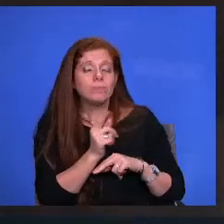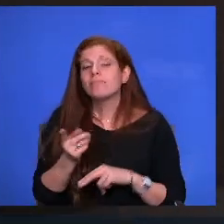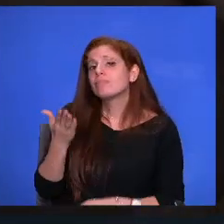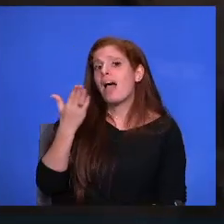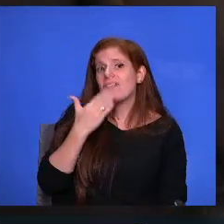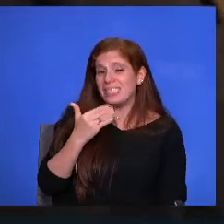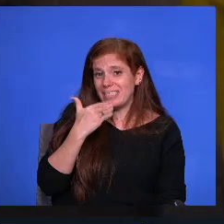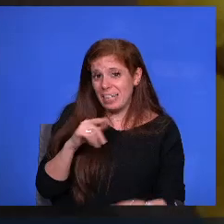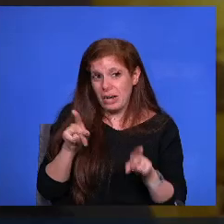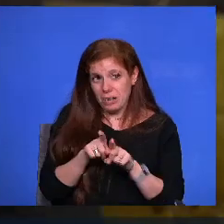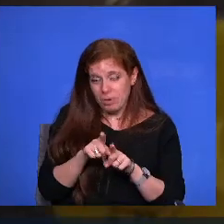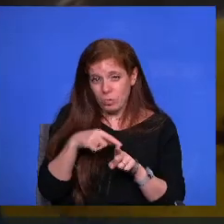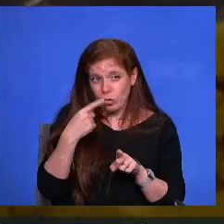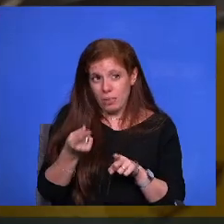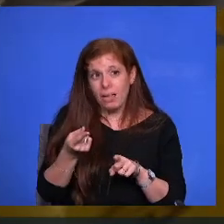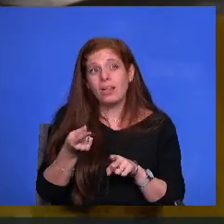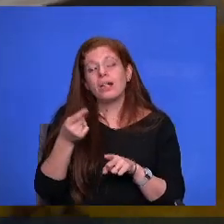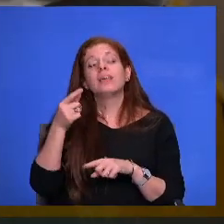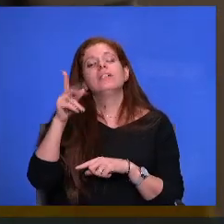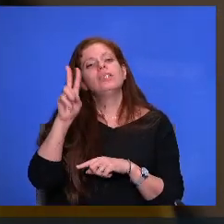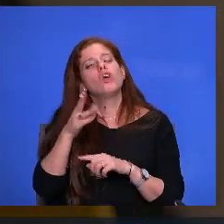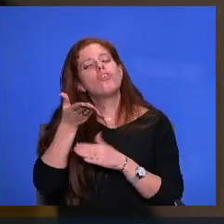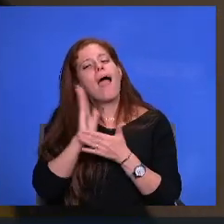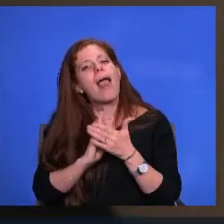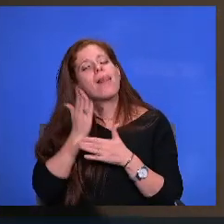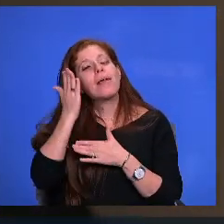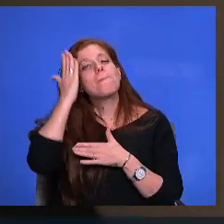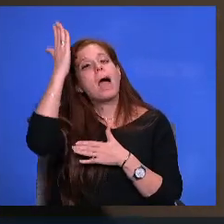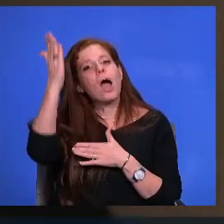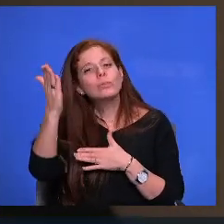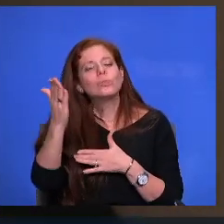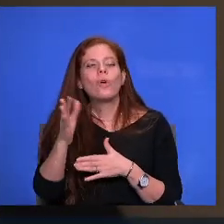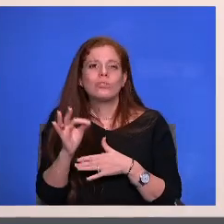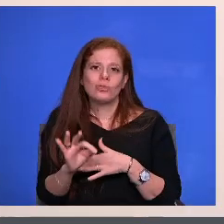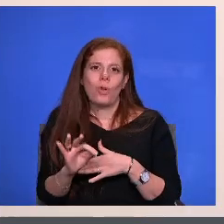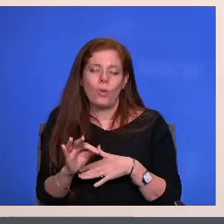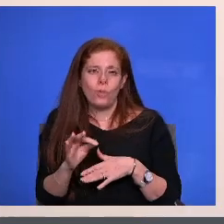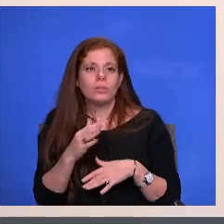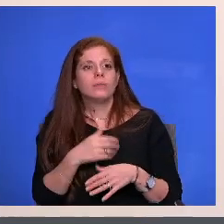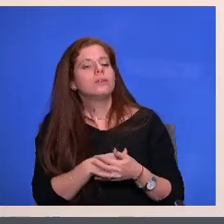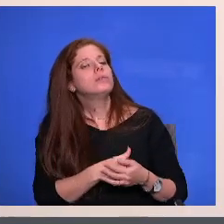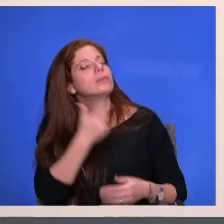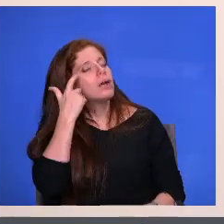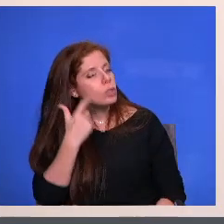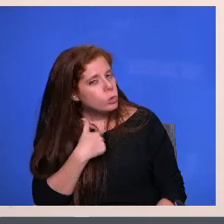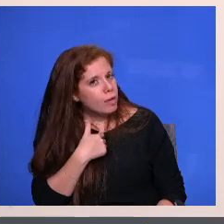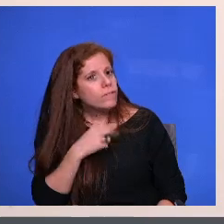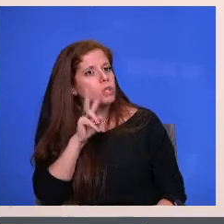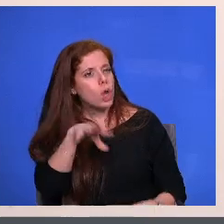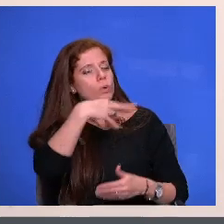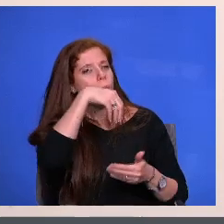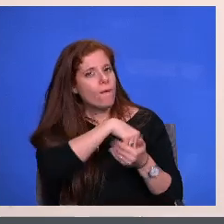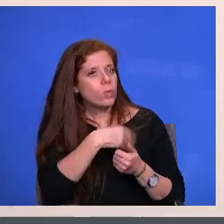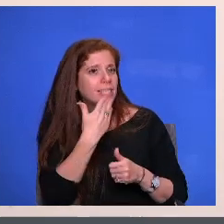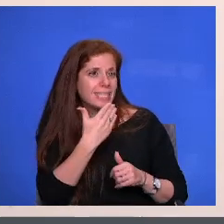שם, כבר יש חלק בחזון של בן סלמן. אני חושב שיש מעורבות ישראלית. המעורבות הישראלית